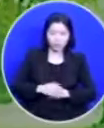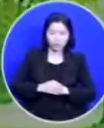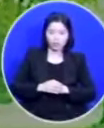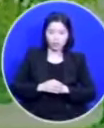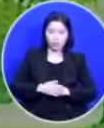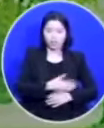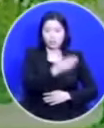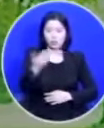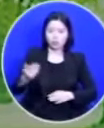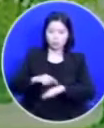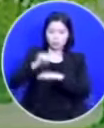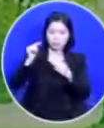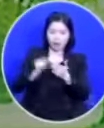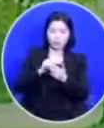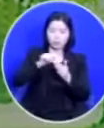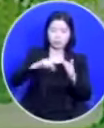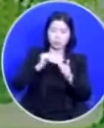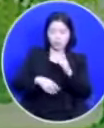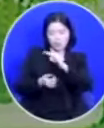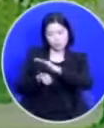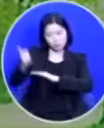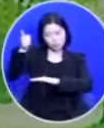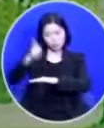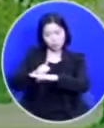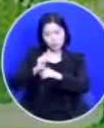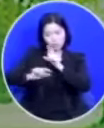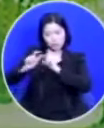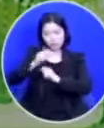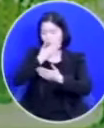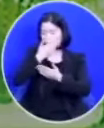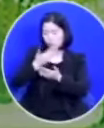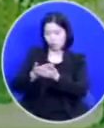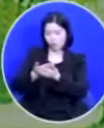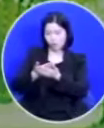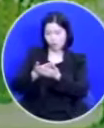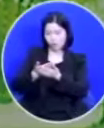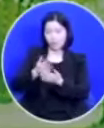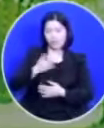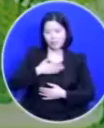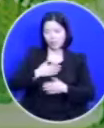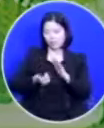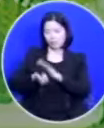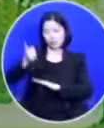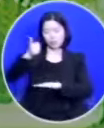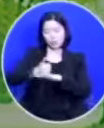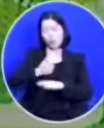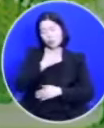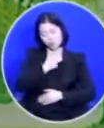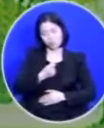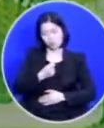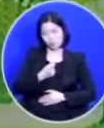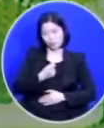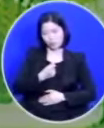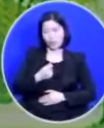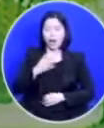마음에 성공이 도 중요하지 나는 성공하고 싶어 하나님 나 점 성공하게